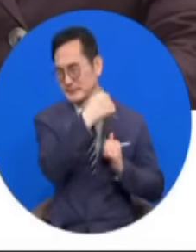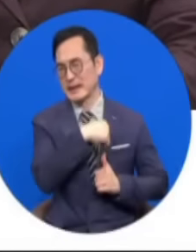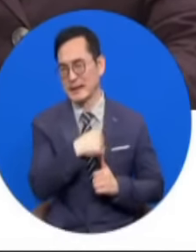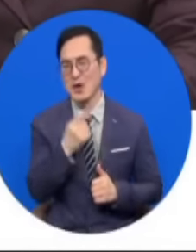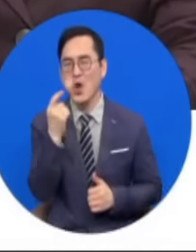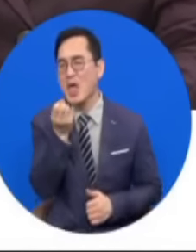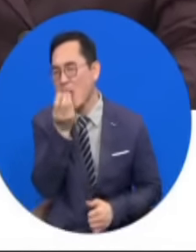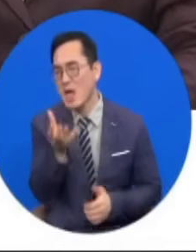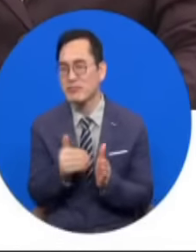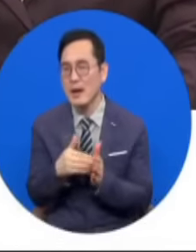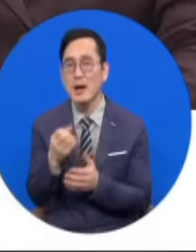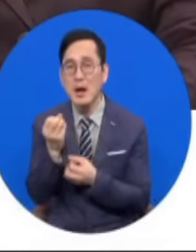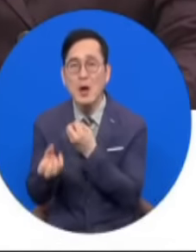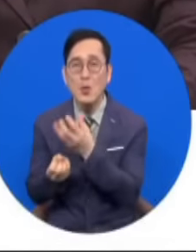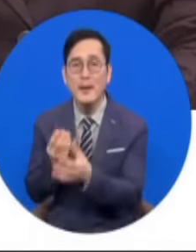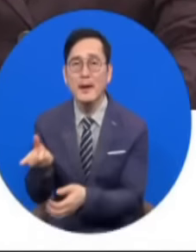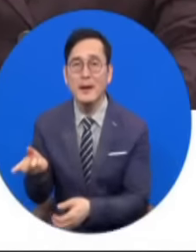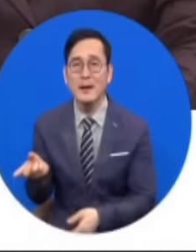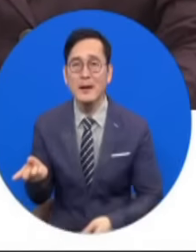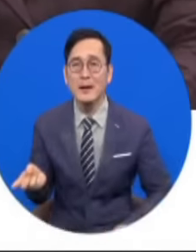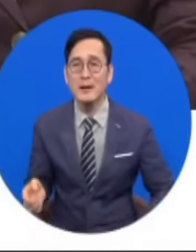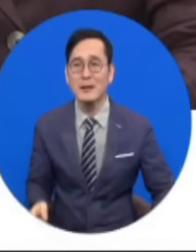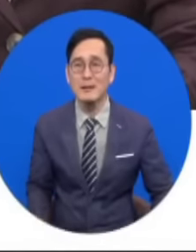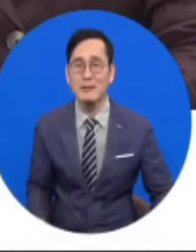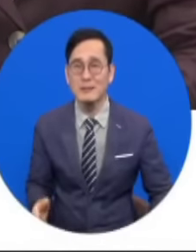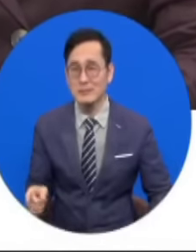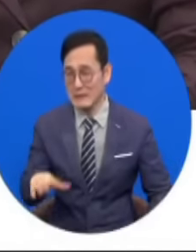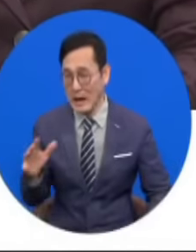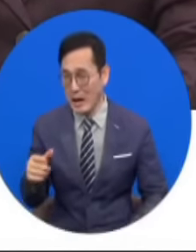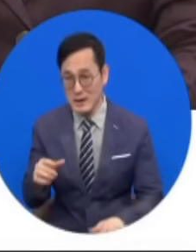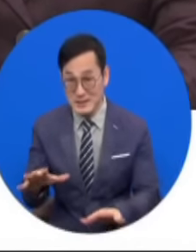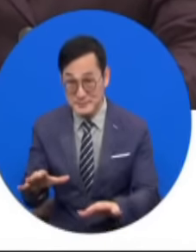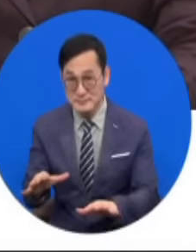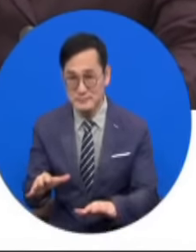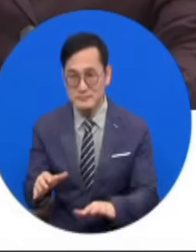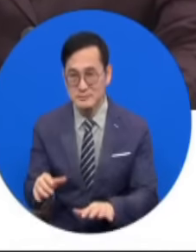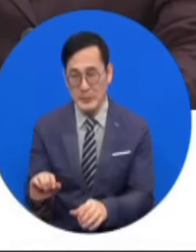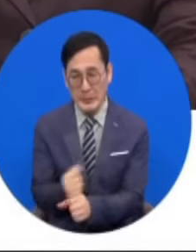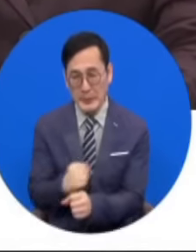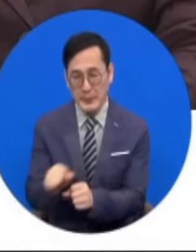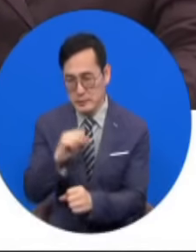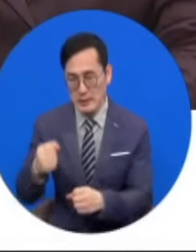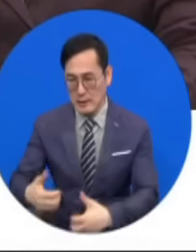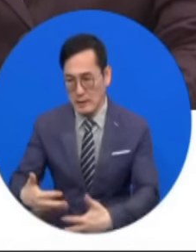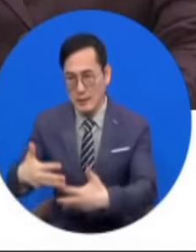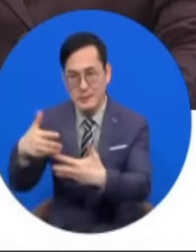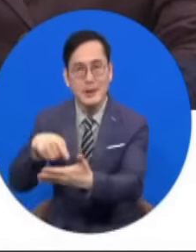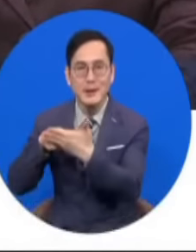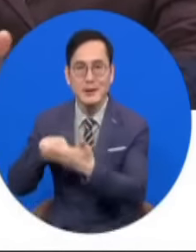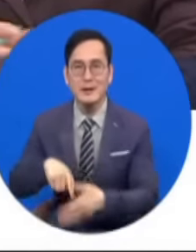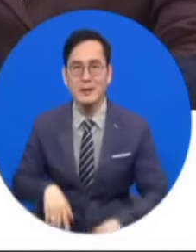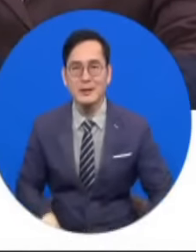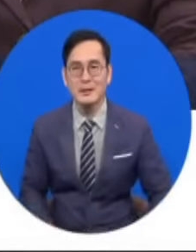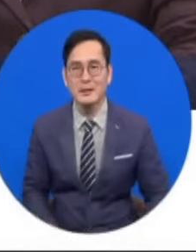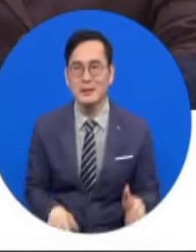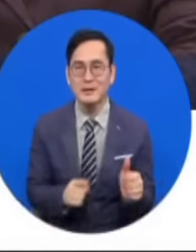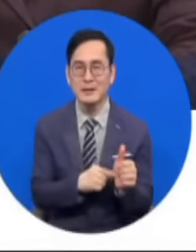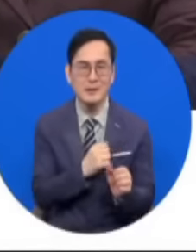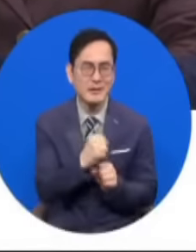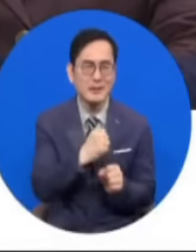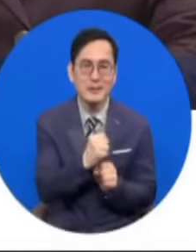미칠까 또 굉장히 좀 당혹스러울 것 같고요 그 내용도 다만 이제 한동훈 위원장이 뭐 부보가